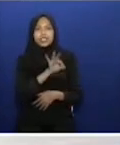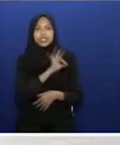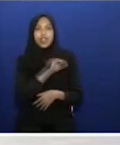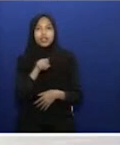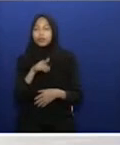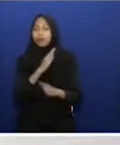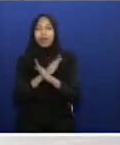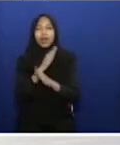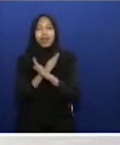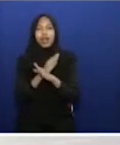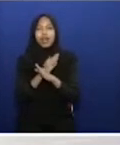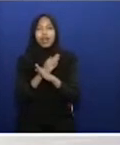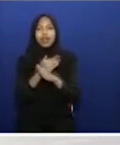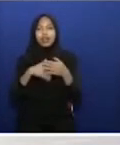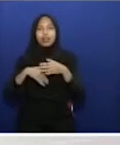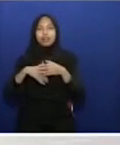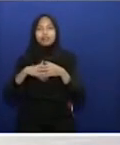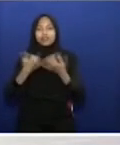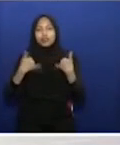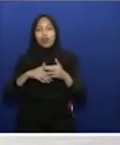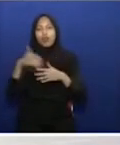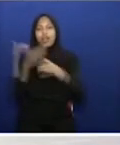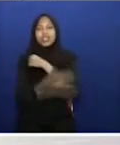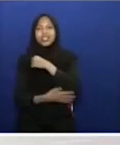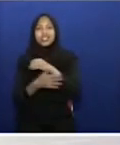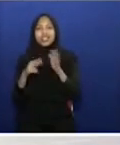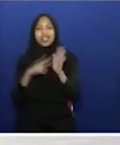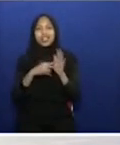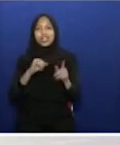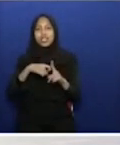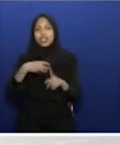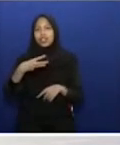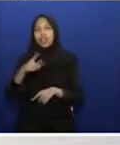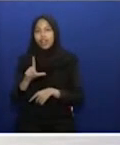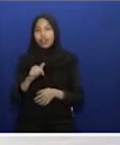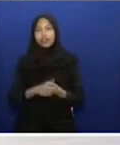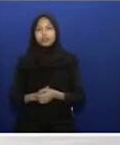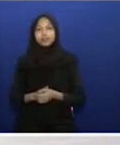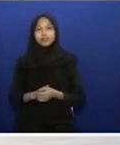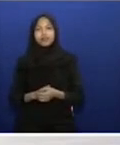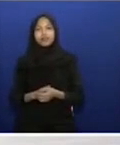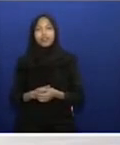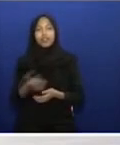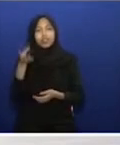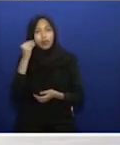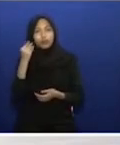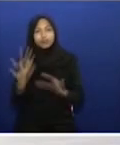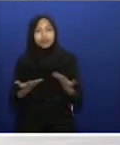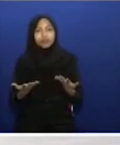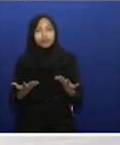nikel. Apa yang terjadi adik-adik semua? Kita dibawa ke WTO oleh Eropa.